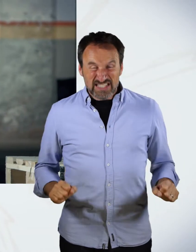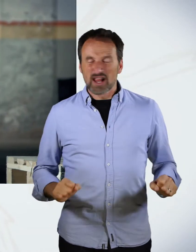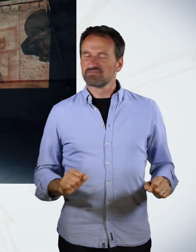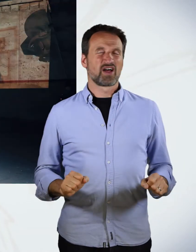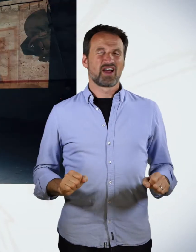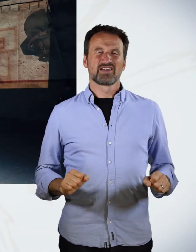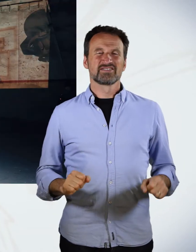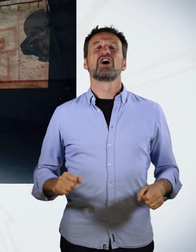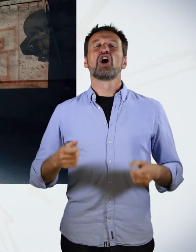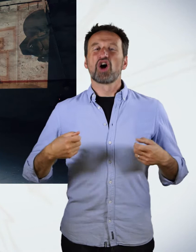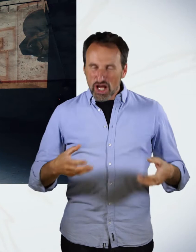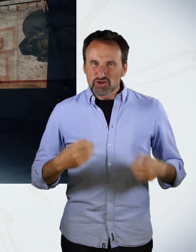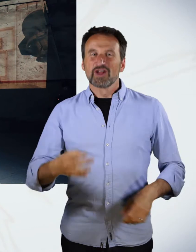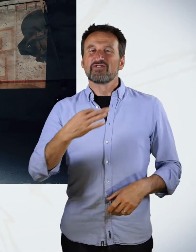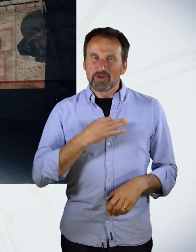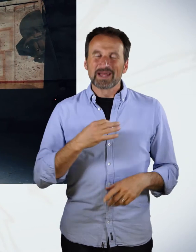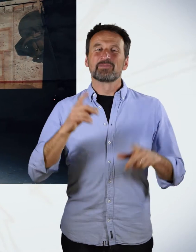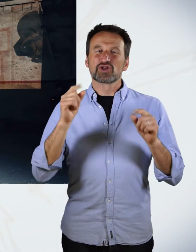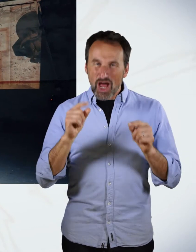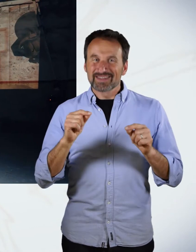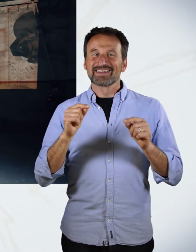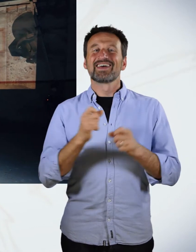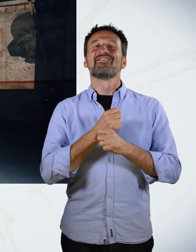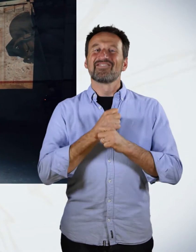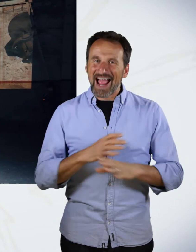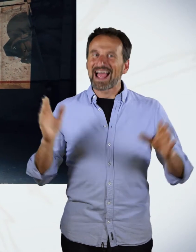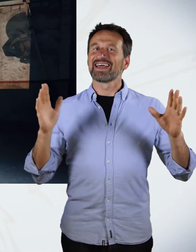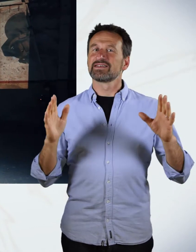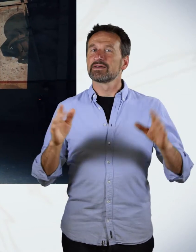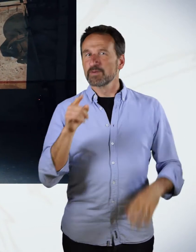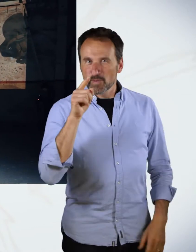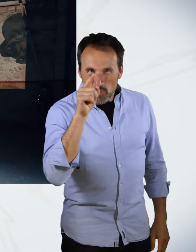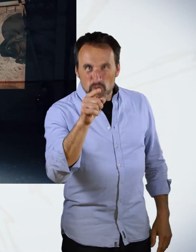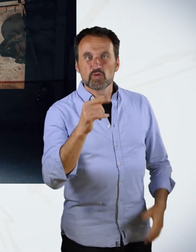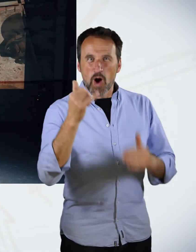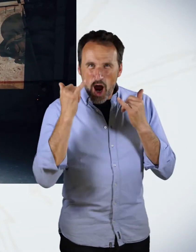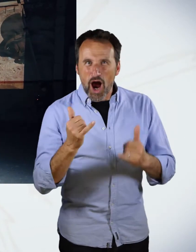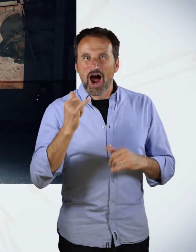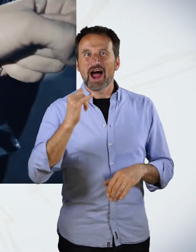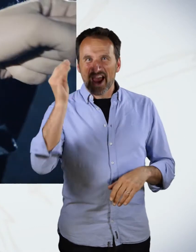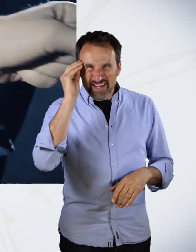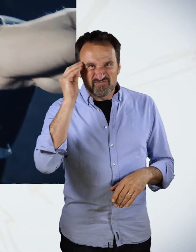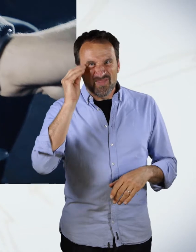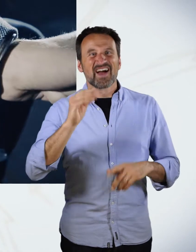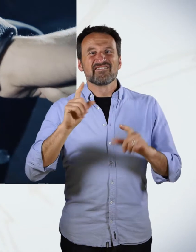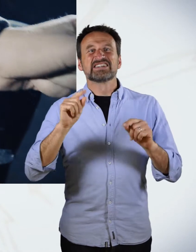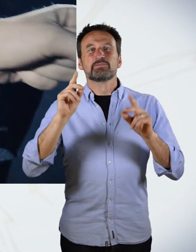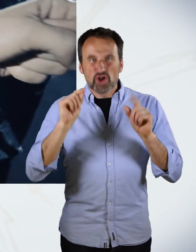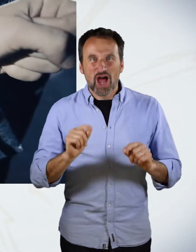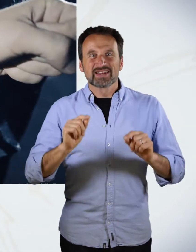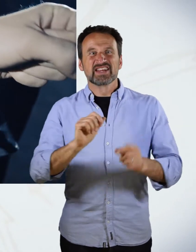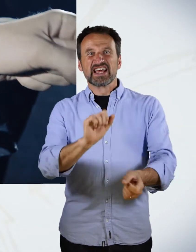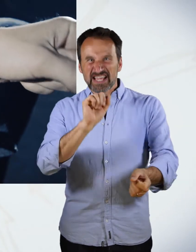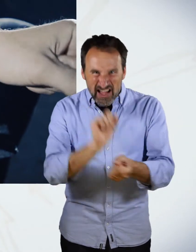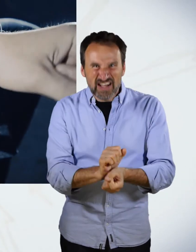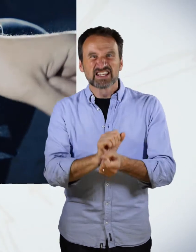als Inklusionskämpfer sollst heute mal erfahren, was es wirklich bedeutet, an den Rollstuhl gefesselt zu sein.